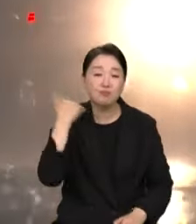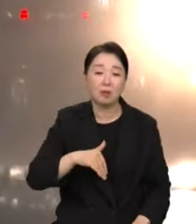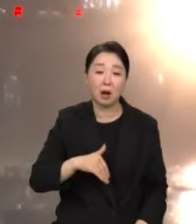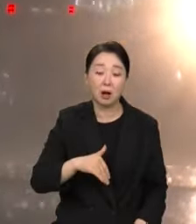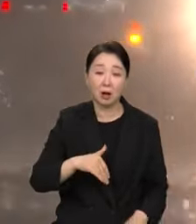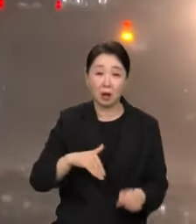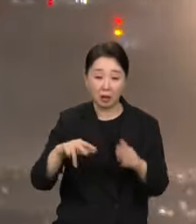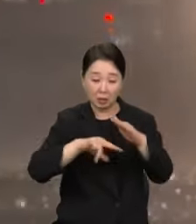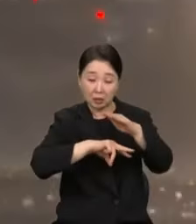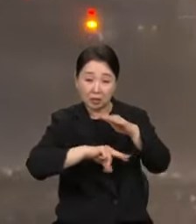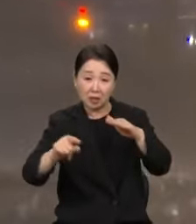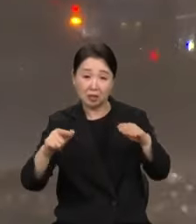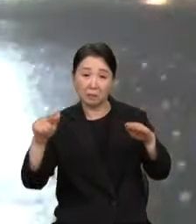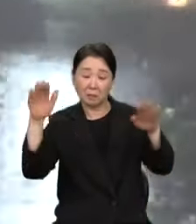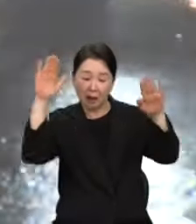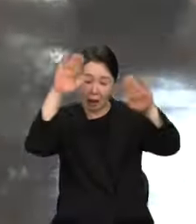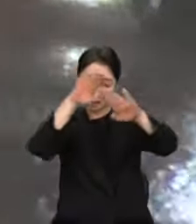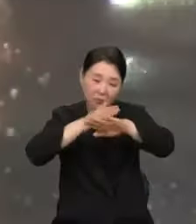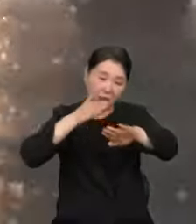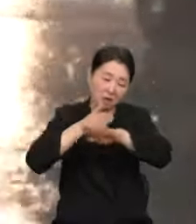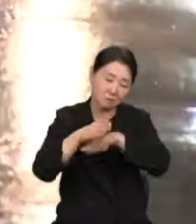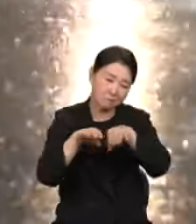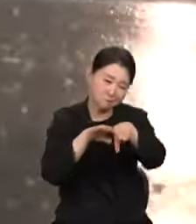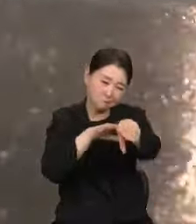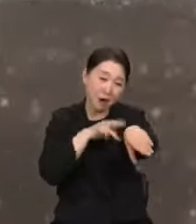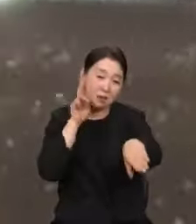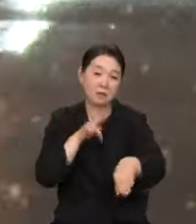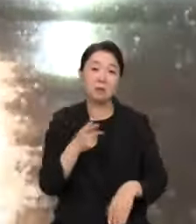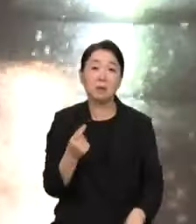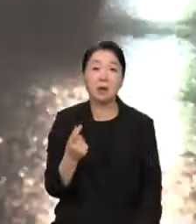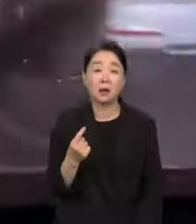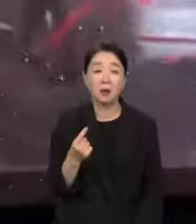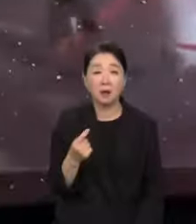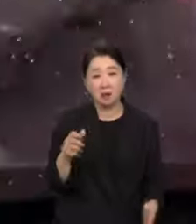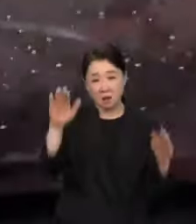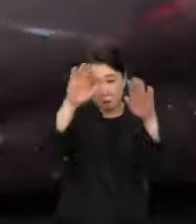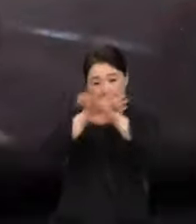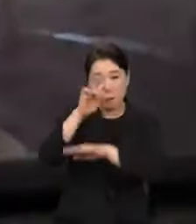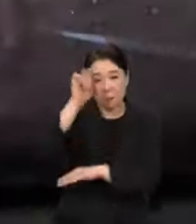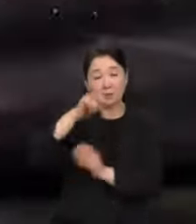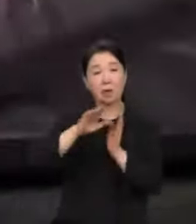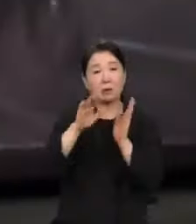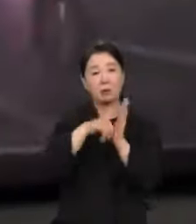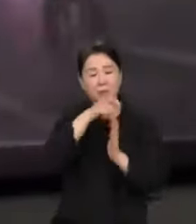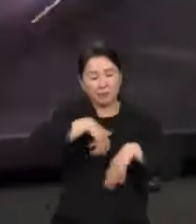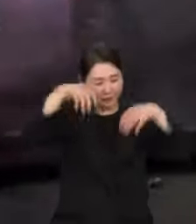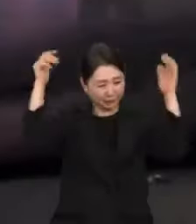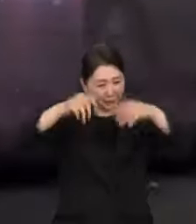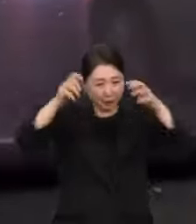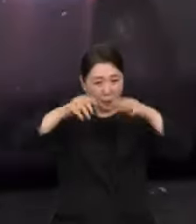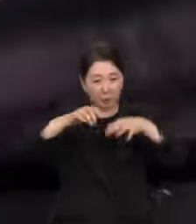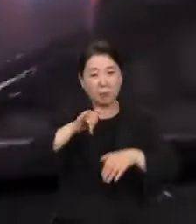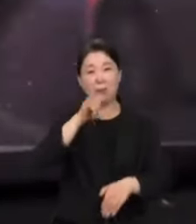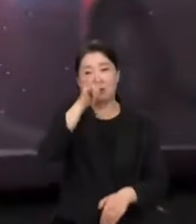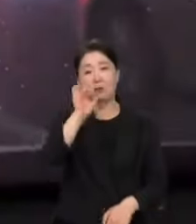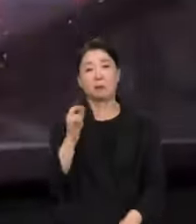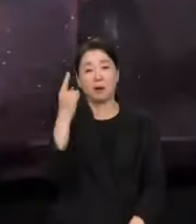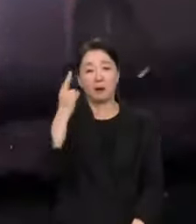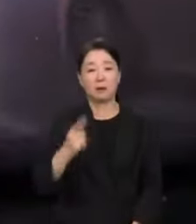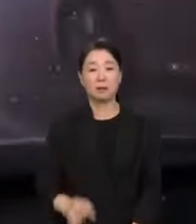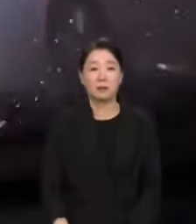인근은 밤늦게까지 정가 심했습니다 모두 밤부터 새벽이 비 발생한